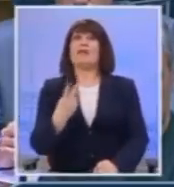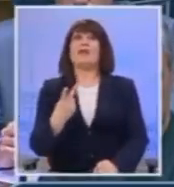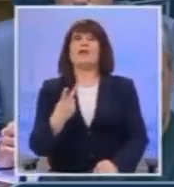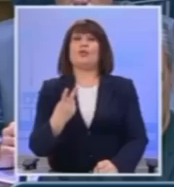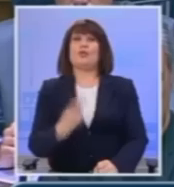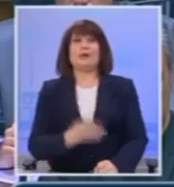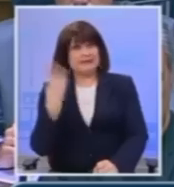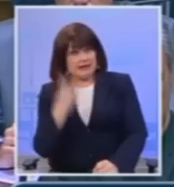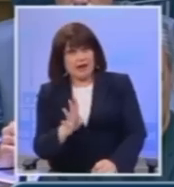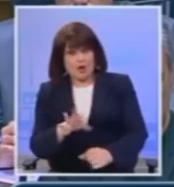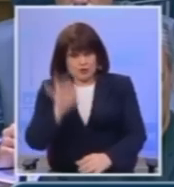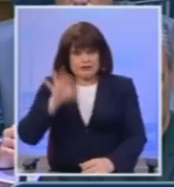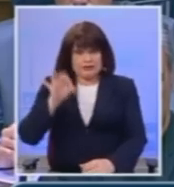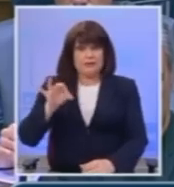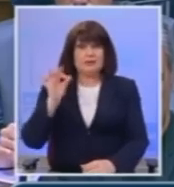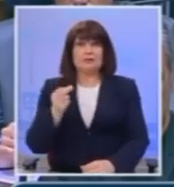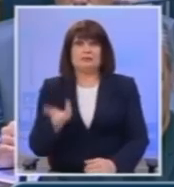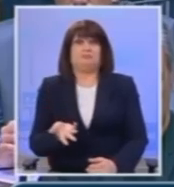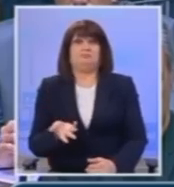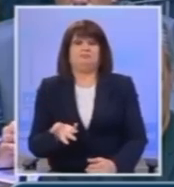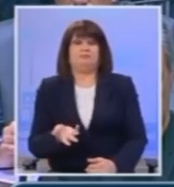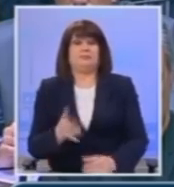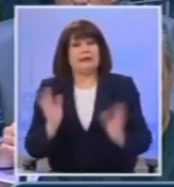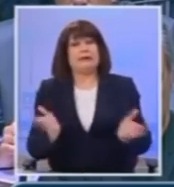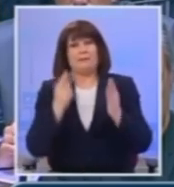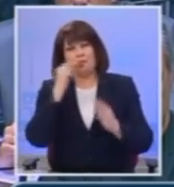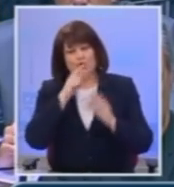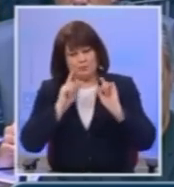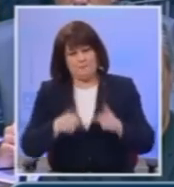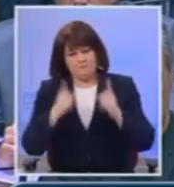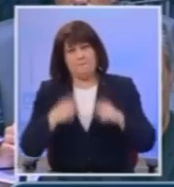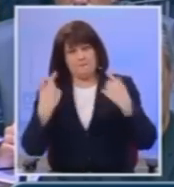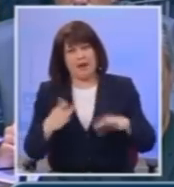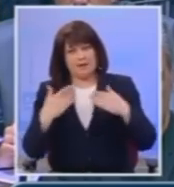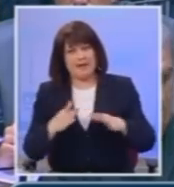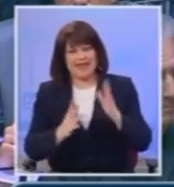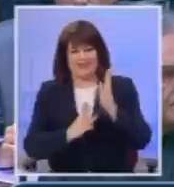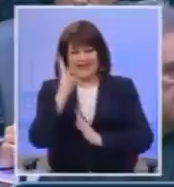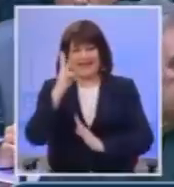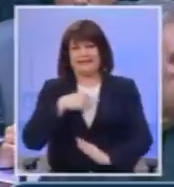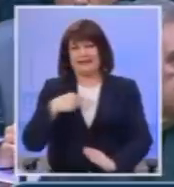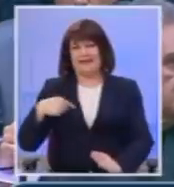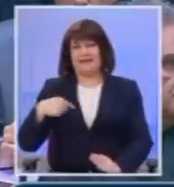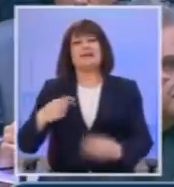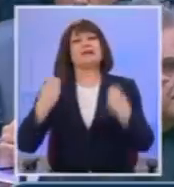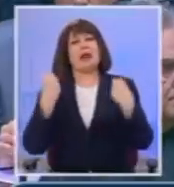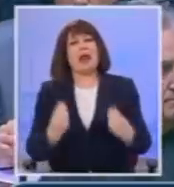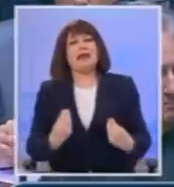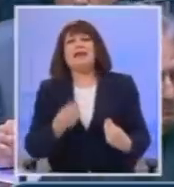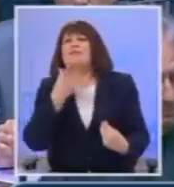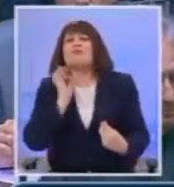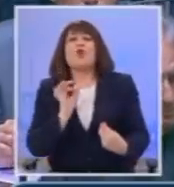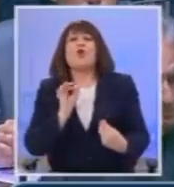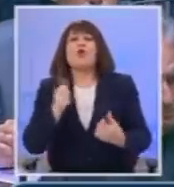τους 400. Και αν τέλος πάντων, κύριε Πρωθυπουργέ, είχατε αποφασίσει ότι αυτοί οι 13 είναι οι καλοί, τότε γιατί κάνατε